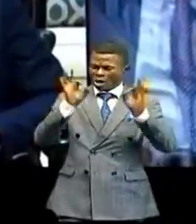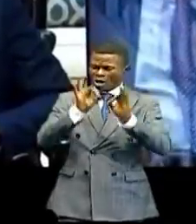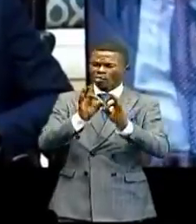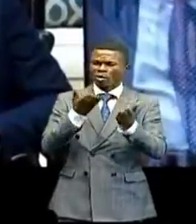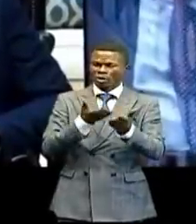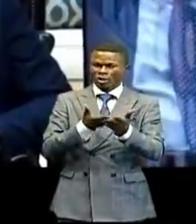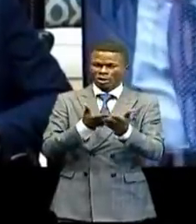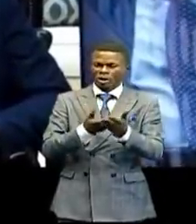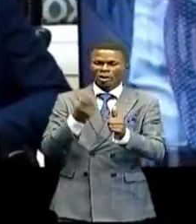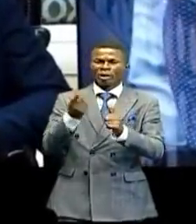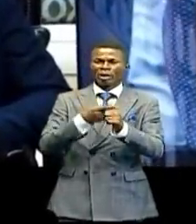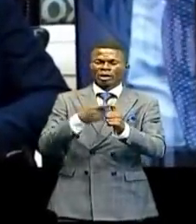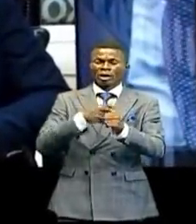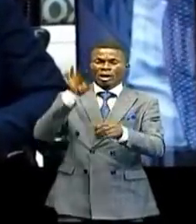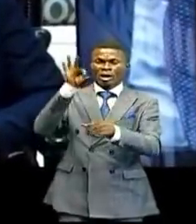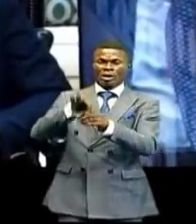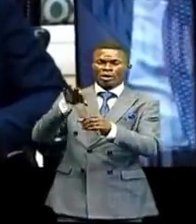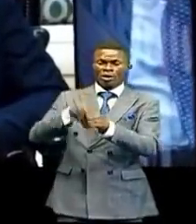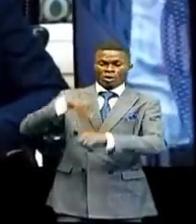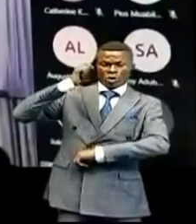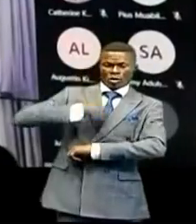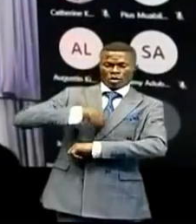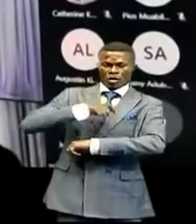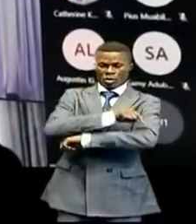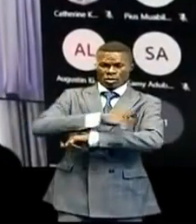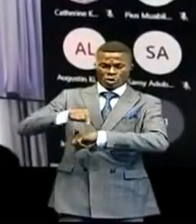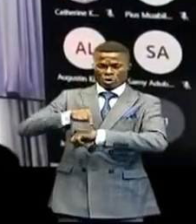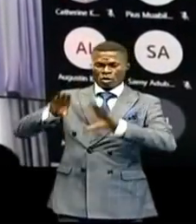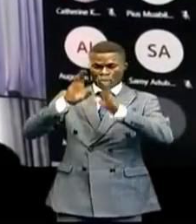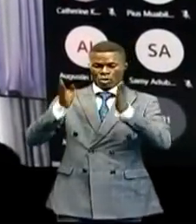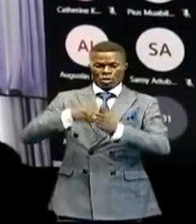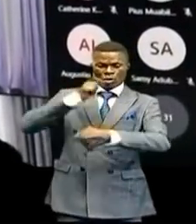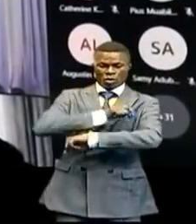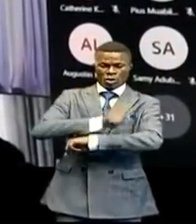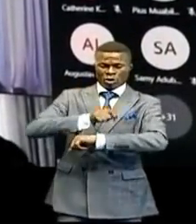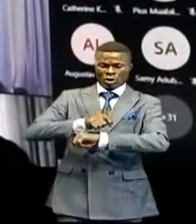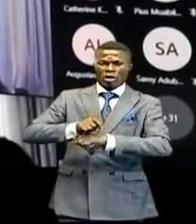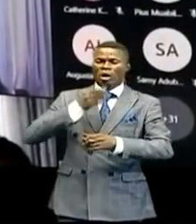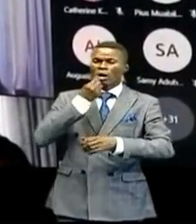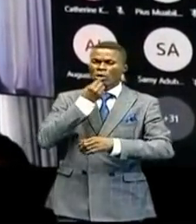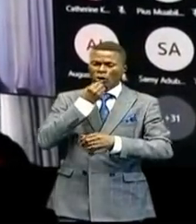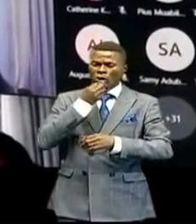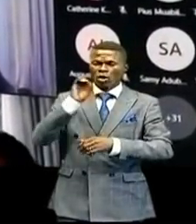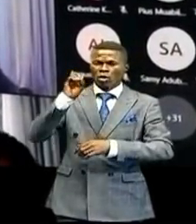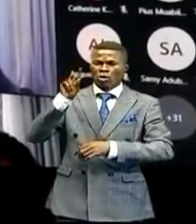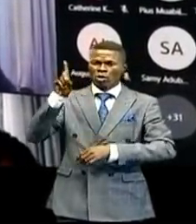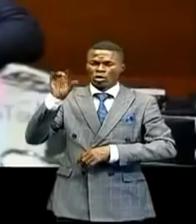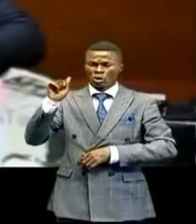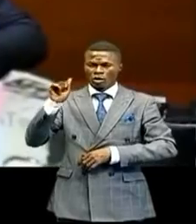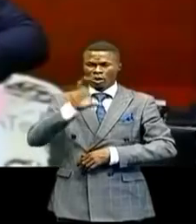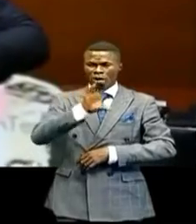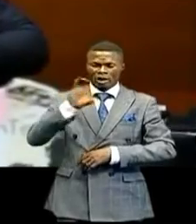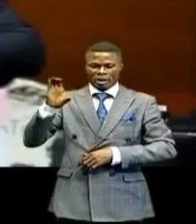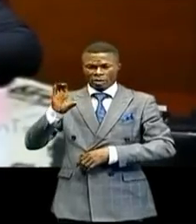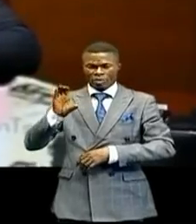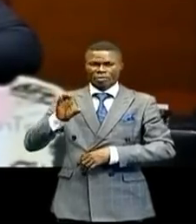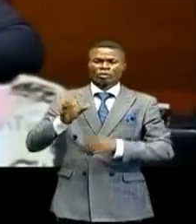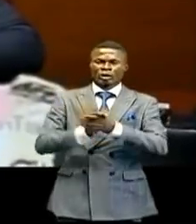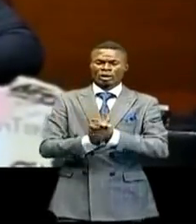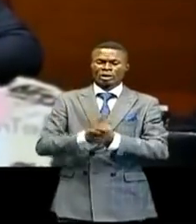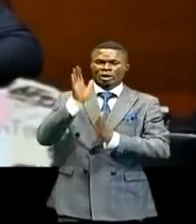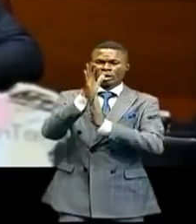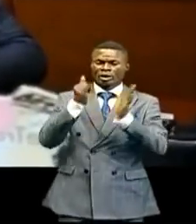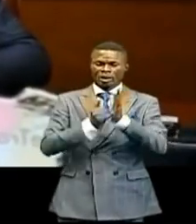important, à savoir l'élection des juges à la Cour commune de justice et d'arbitrage de l'OADA, CCJA, prévue à Bamako le